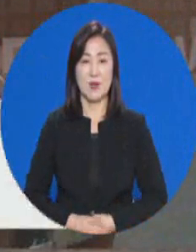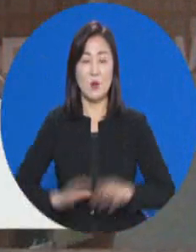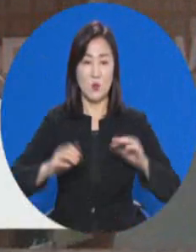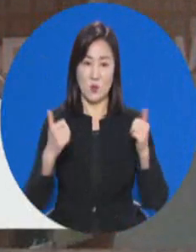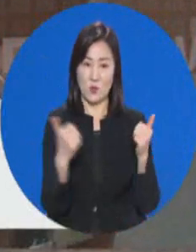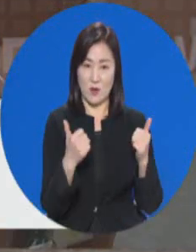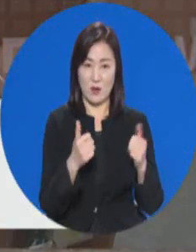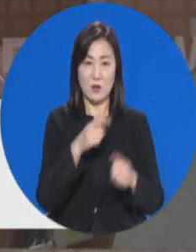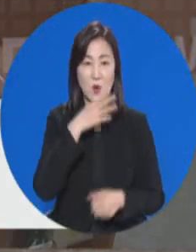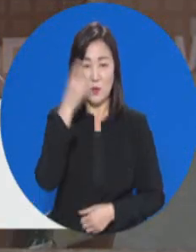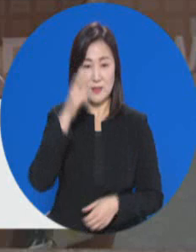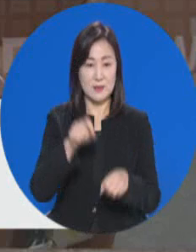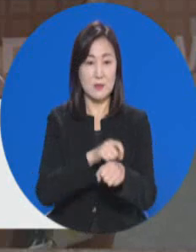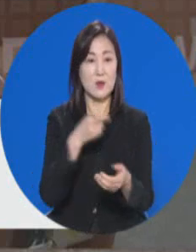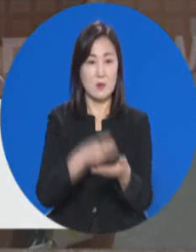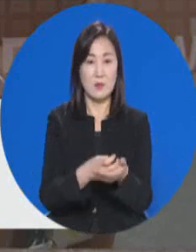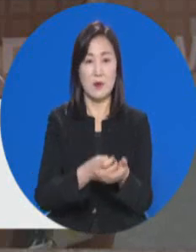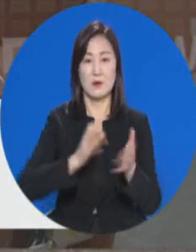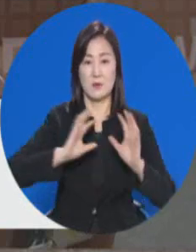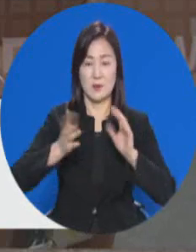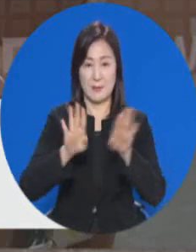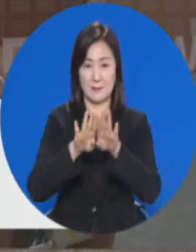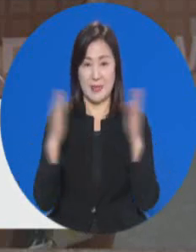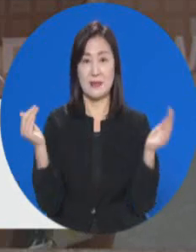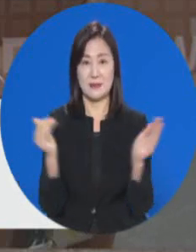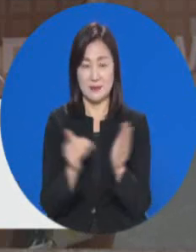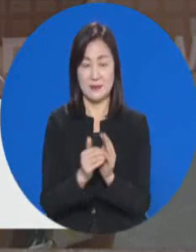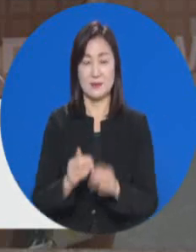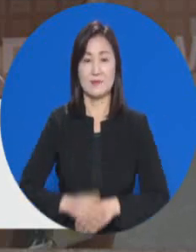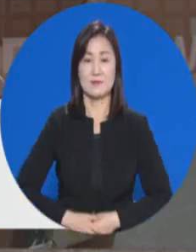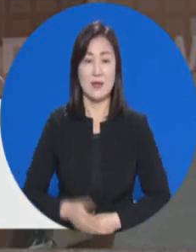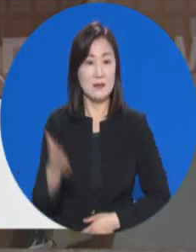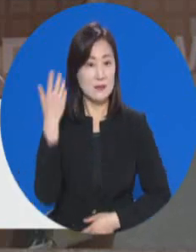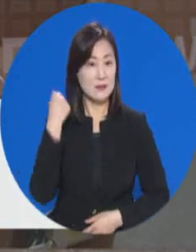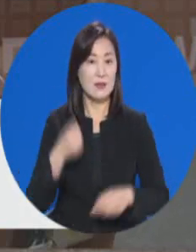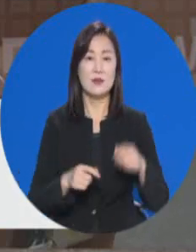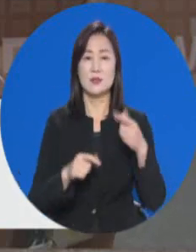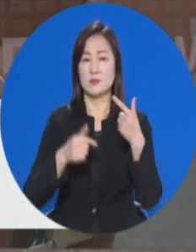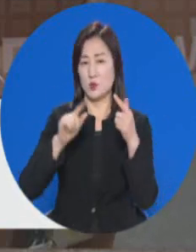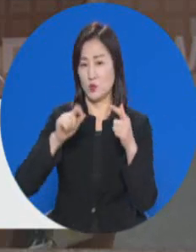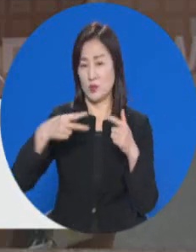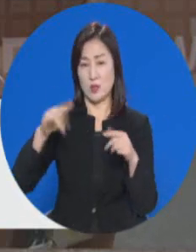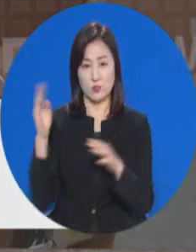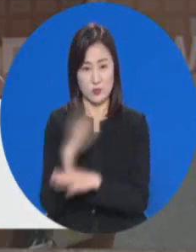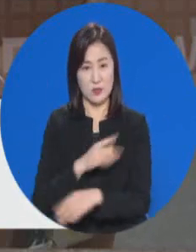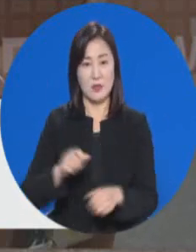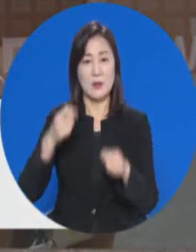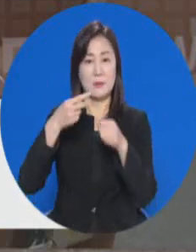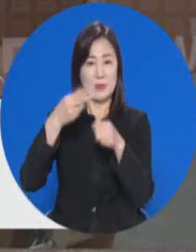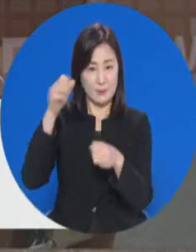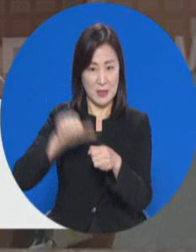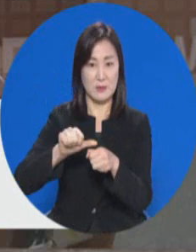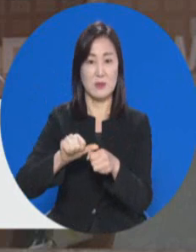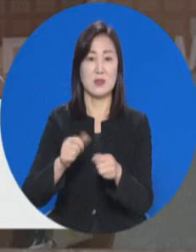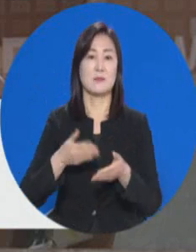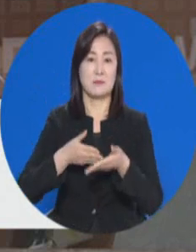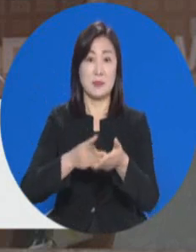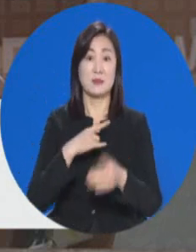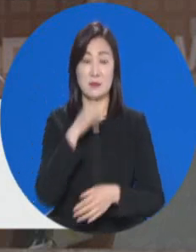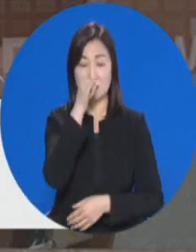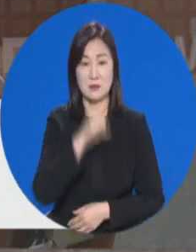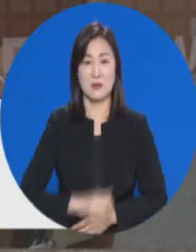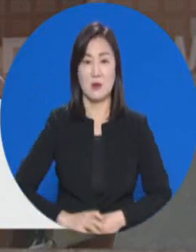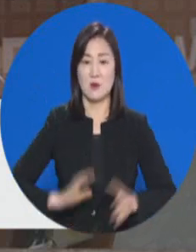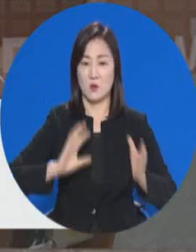국회에서 여순 사건 특별법 공청회가 열렸습니다. 지난 16대부터 5차례나 법안이 발의됐지만